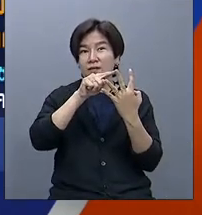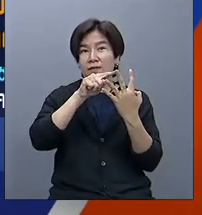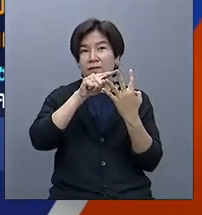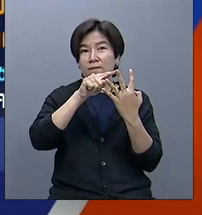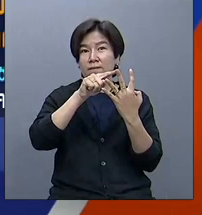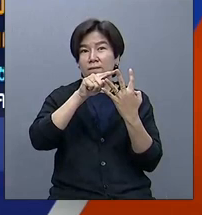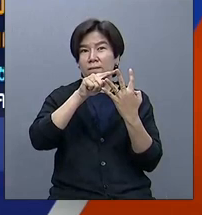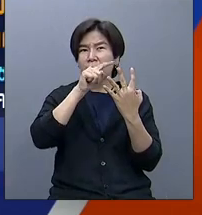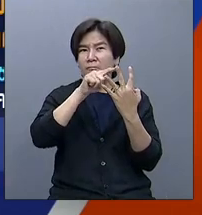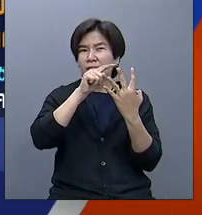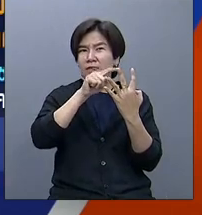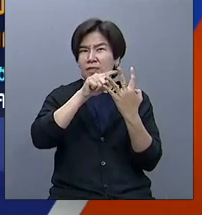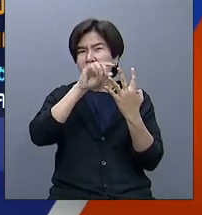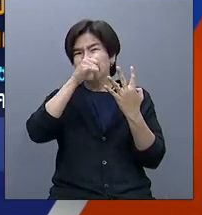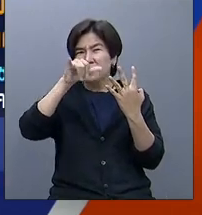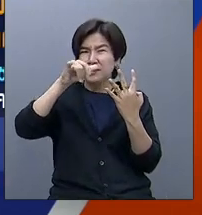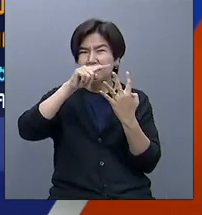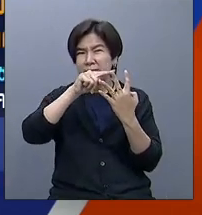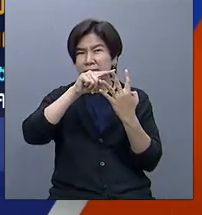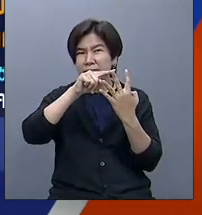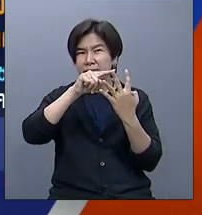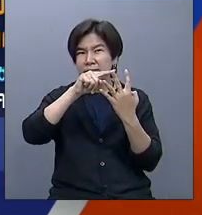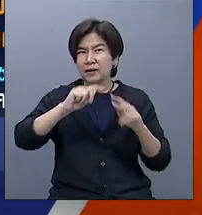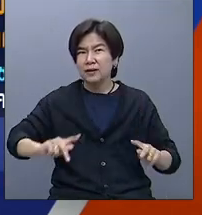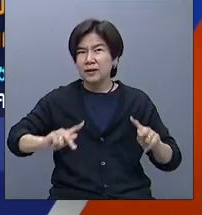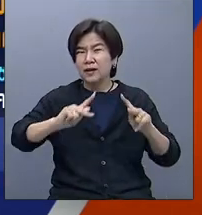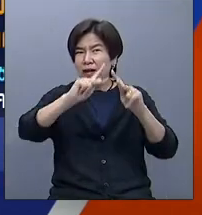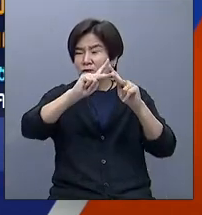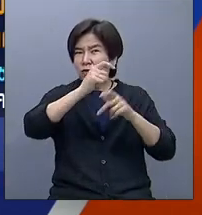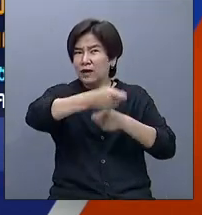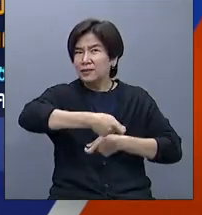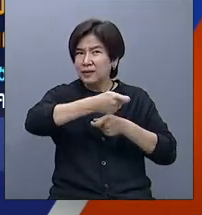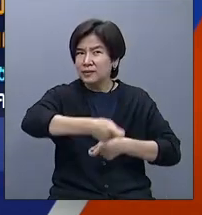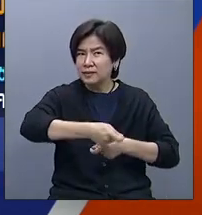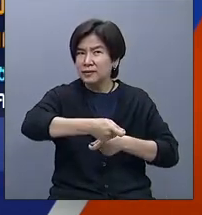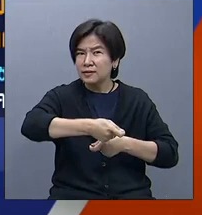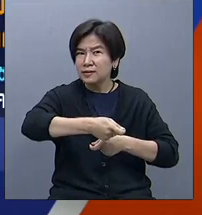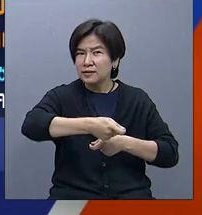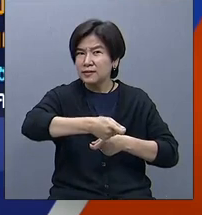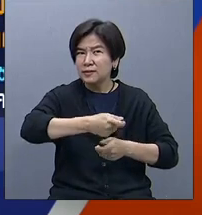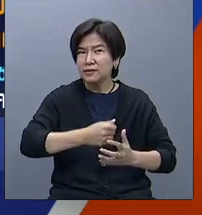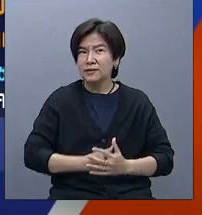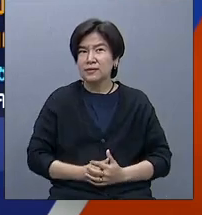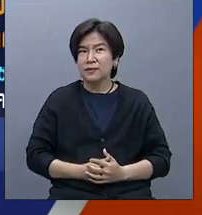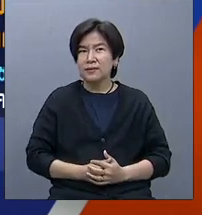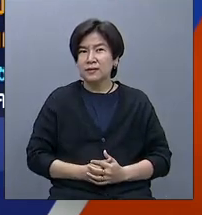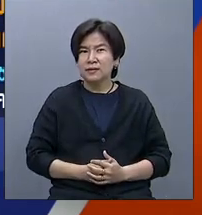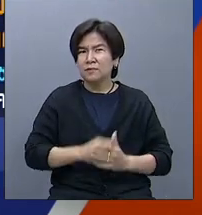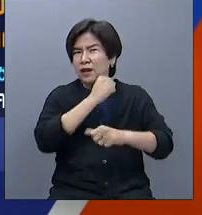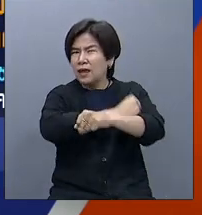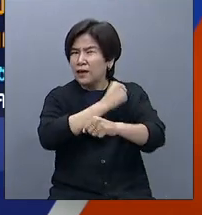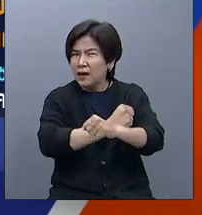คนนี้มี 2โถค่ะถ้าเป็นไปได้ก็จะเป็นว่าการเกษตรแต่ก็มีแนวโน้มว่าอาจจะได้รัฐมนตรีแรงงาน